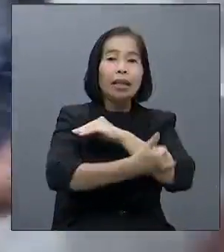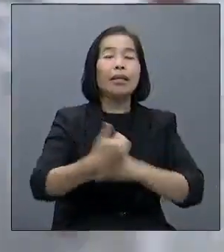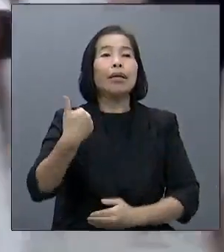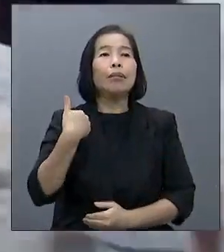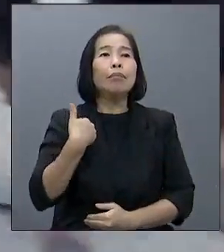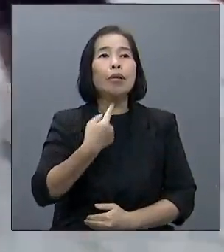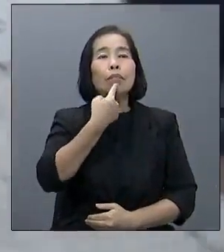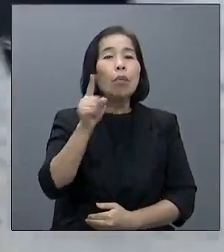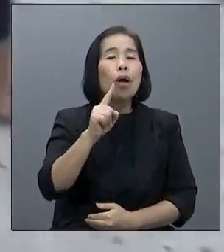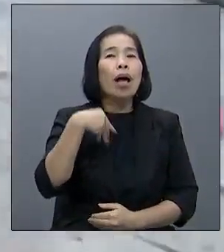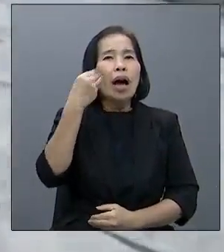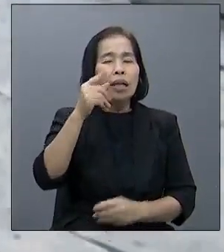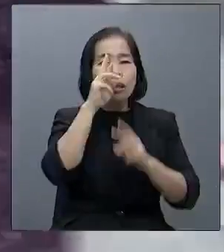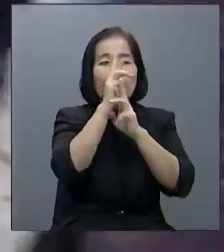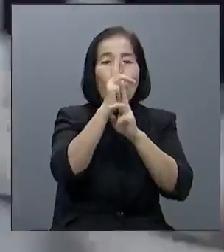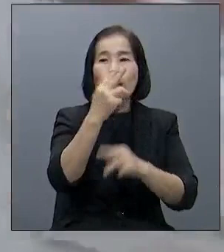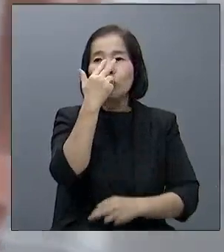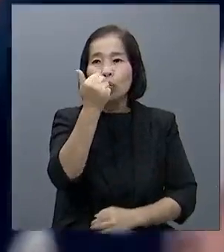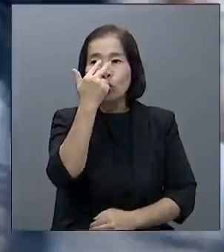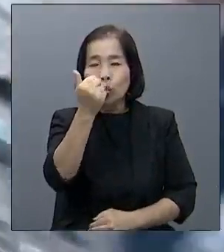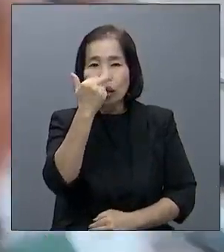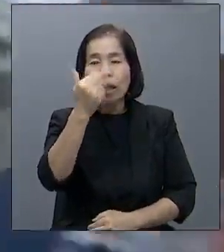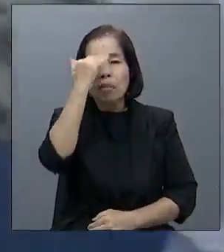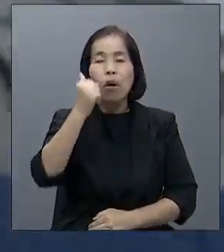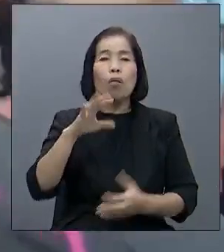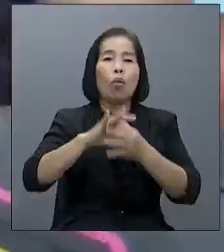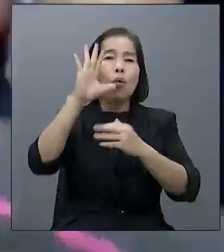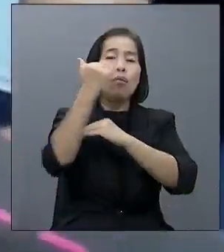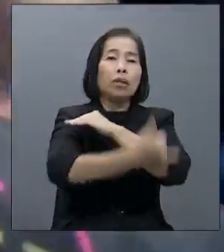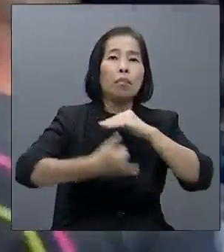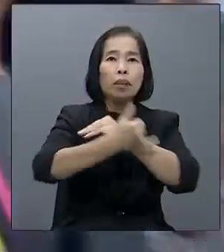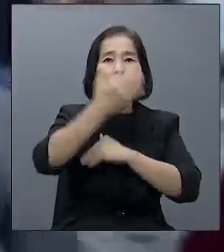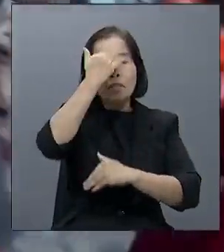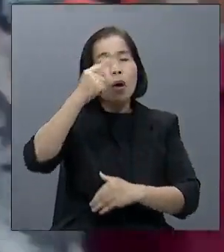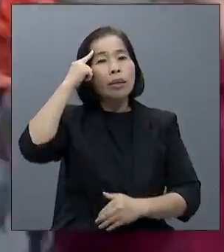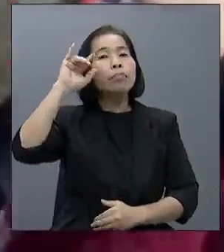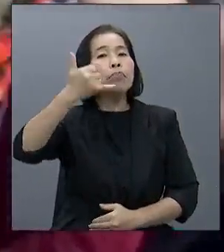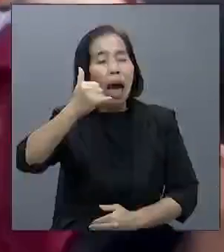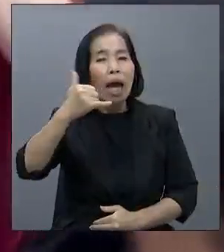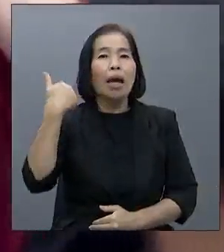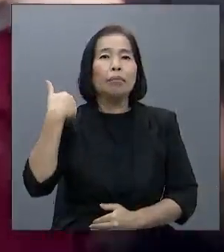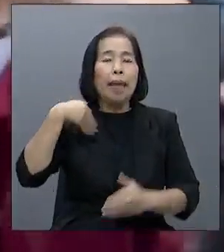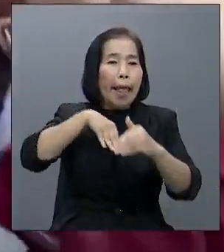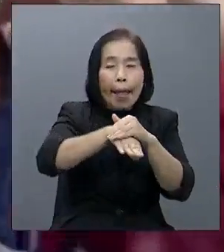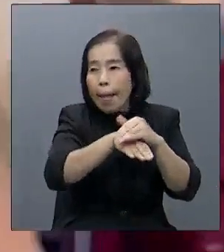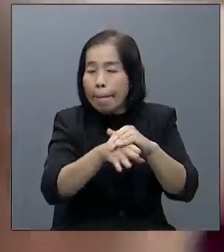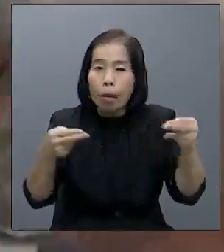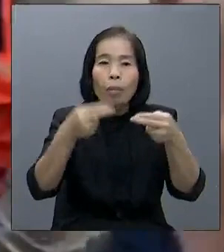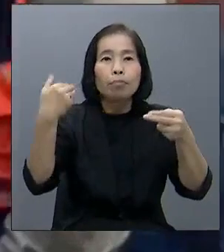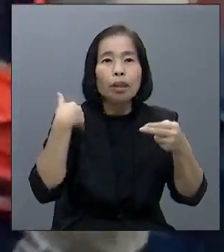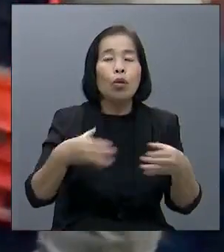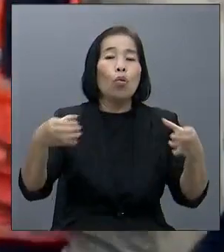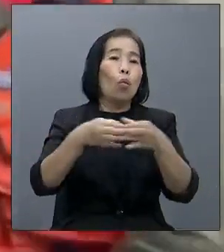โเพมระในขะอยู่ใน่าประเนื่จคามเป็นว่าามีการก่อการร้ายการชุมนุม